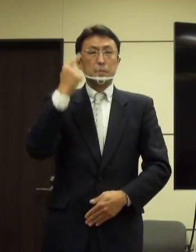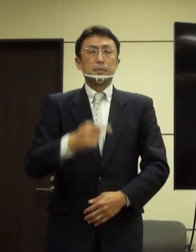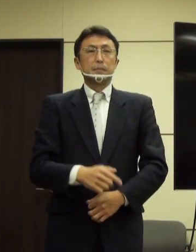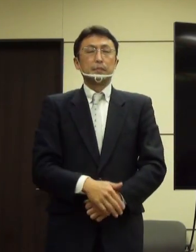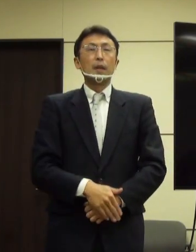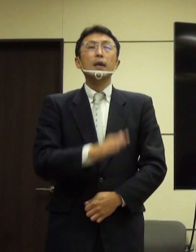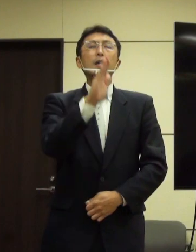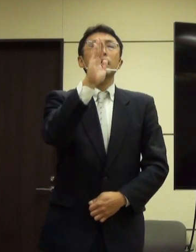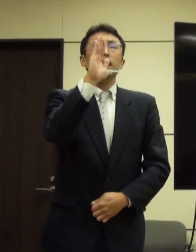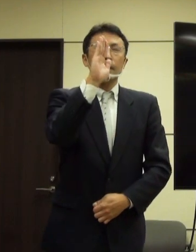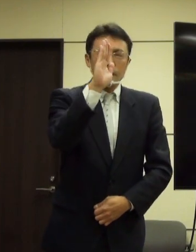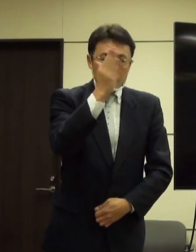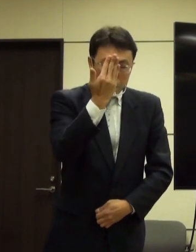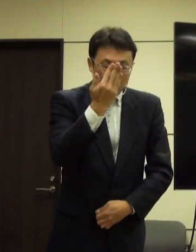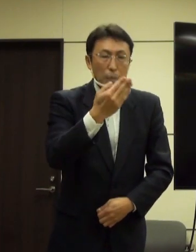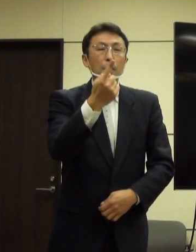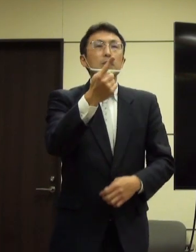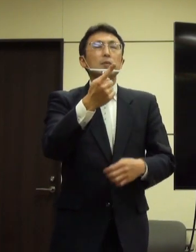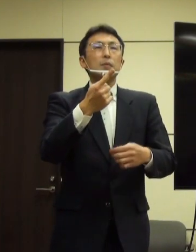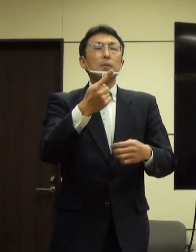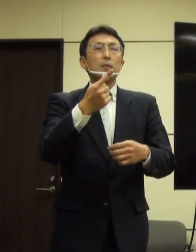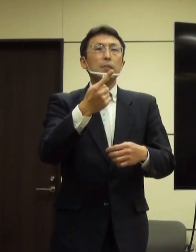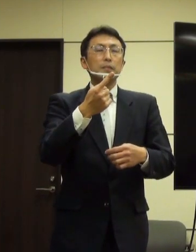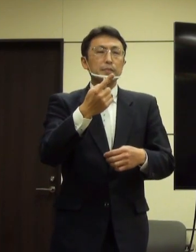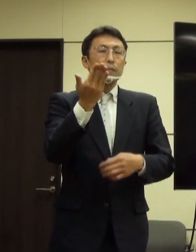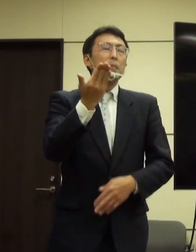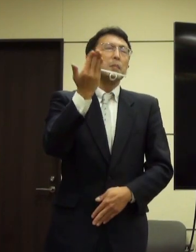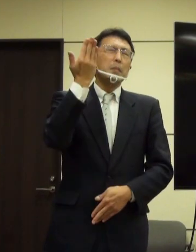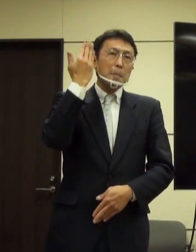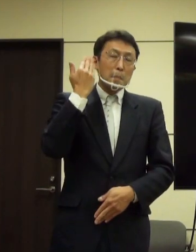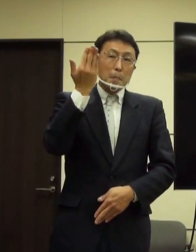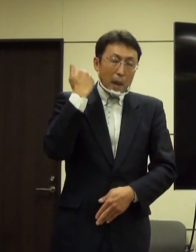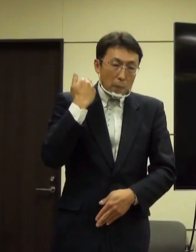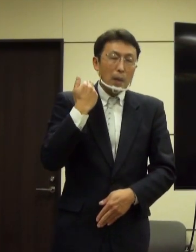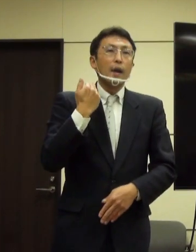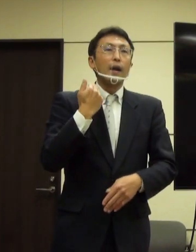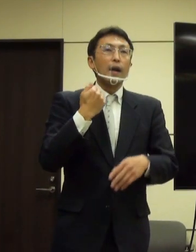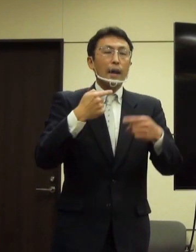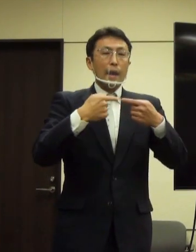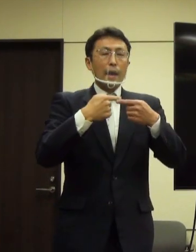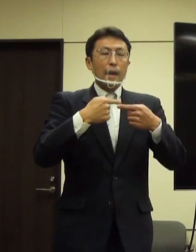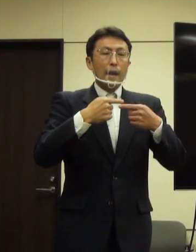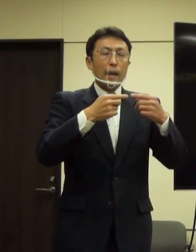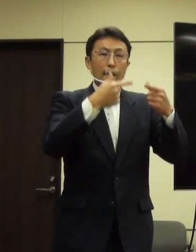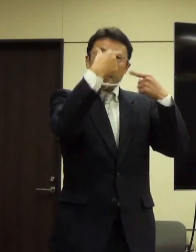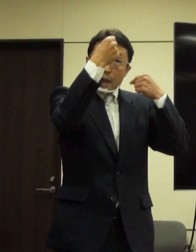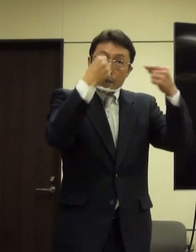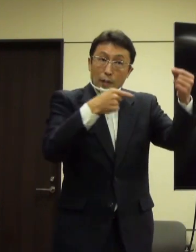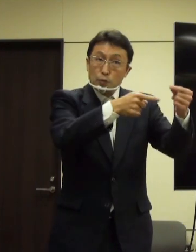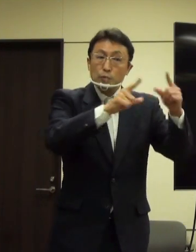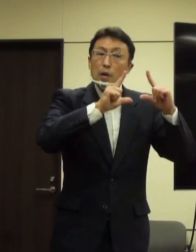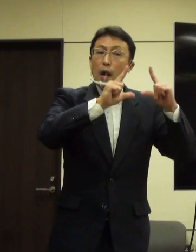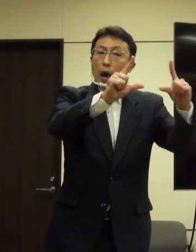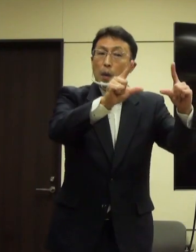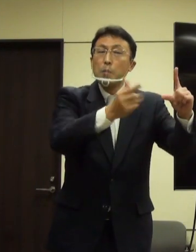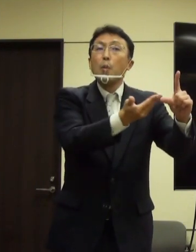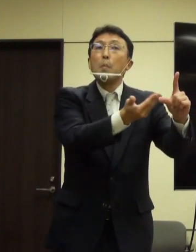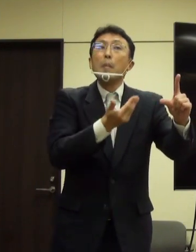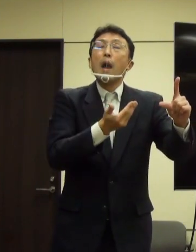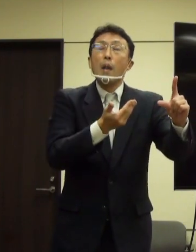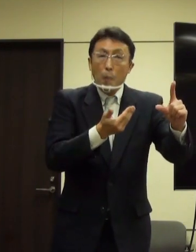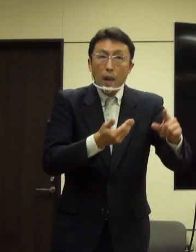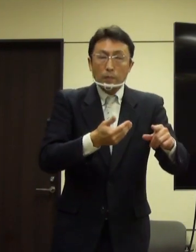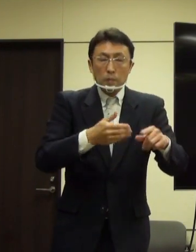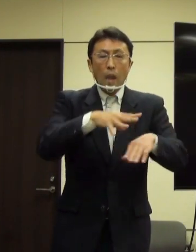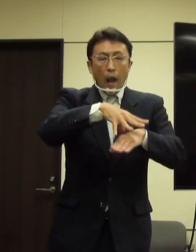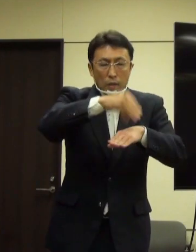越冬正式発表名前まではあの学生たんだっただけでやってたと思うんですねそれその後に最後の観客として